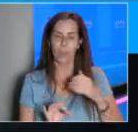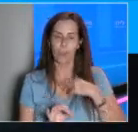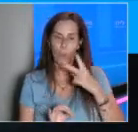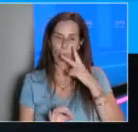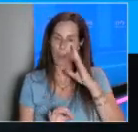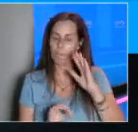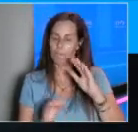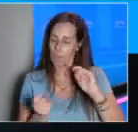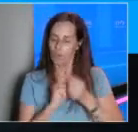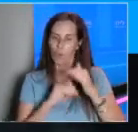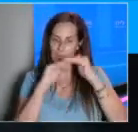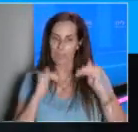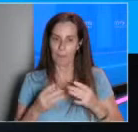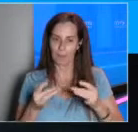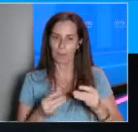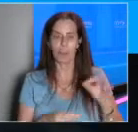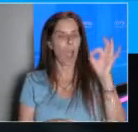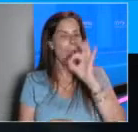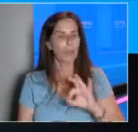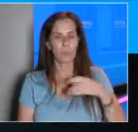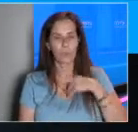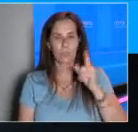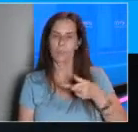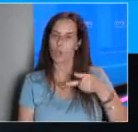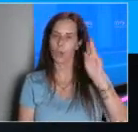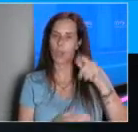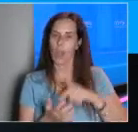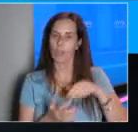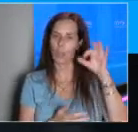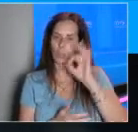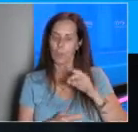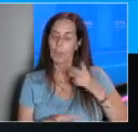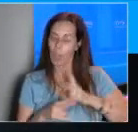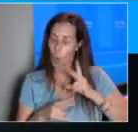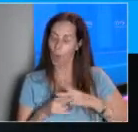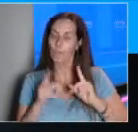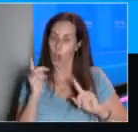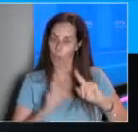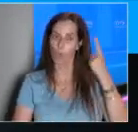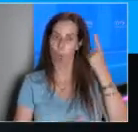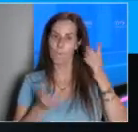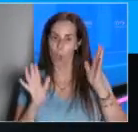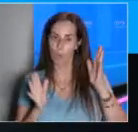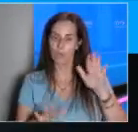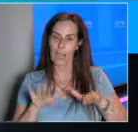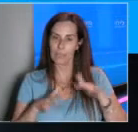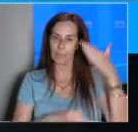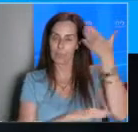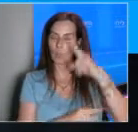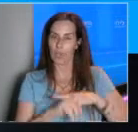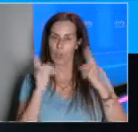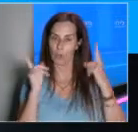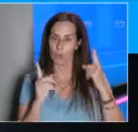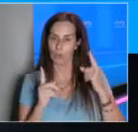רואים היפוך מגמה וירידה. עדיין אנחנו צריכים יותר, כי עדיין אנחנו ברמת תחלואה גבוהה מאוד יחסית למדינות